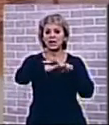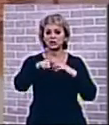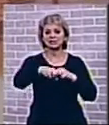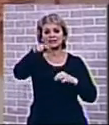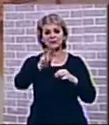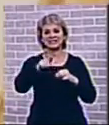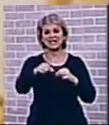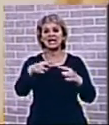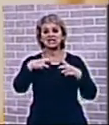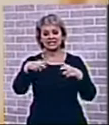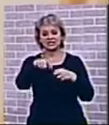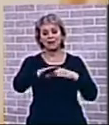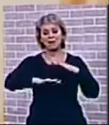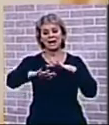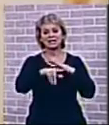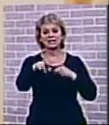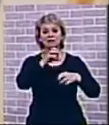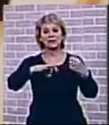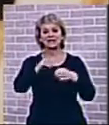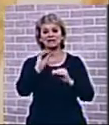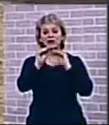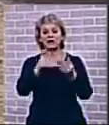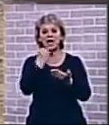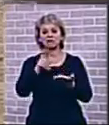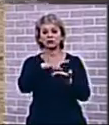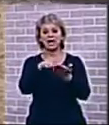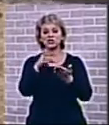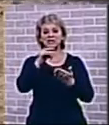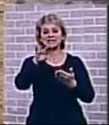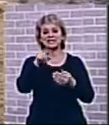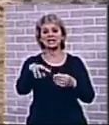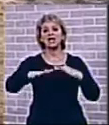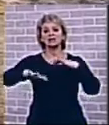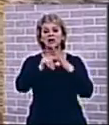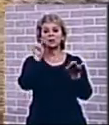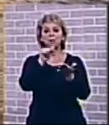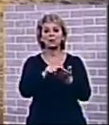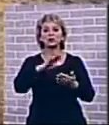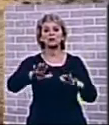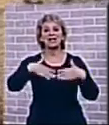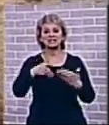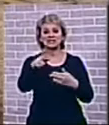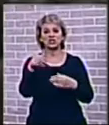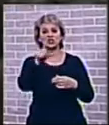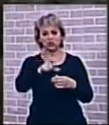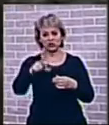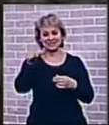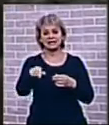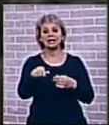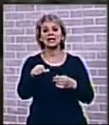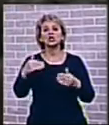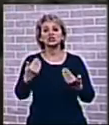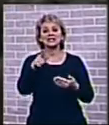со специальным резиновым покрытием. В проект формирования комфортной городской среды дворы попадают по инициативе их жителей.